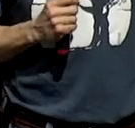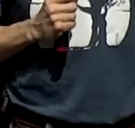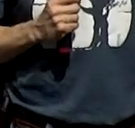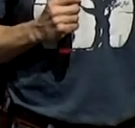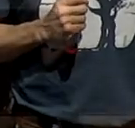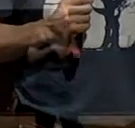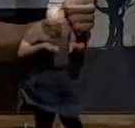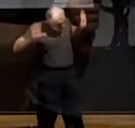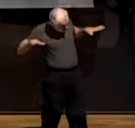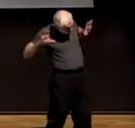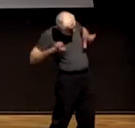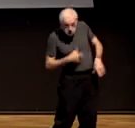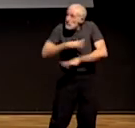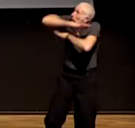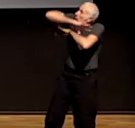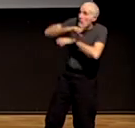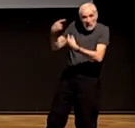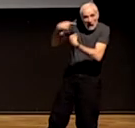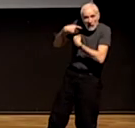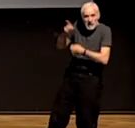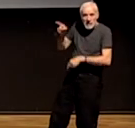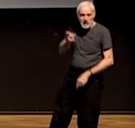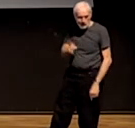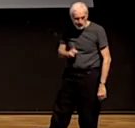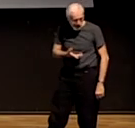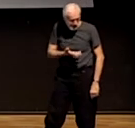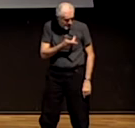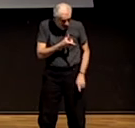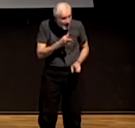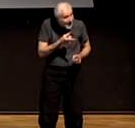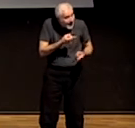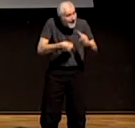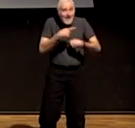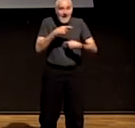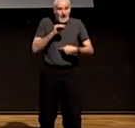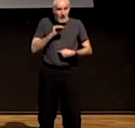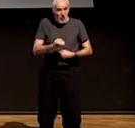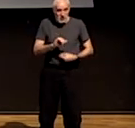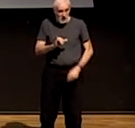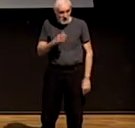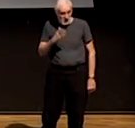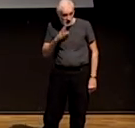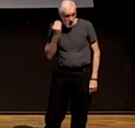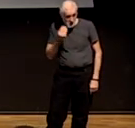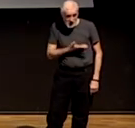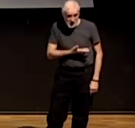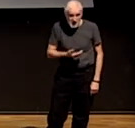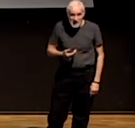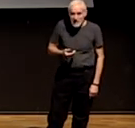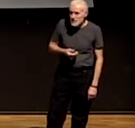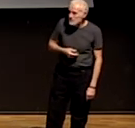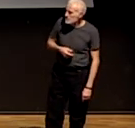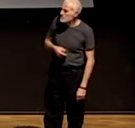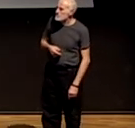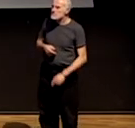pour ça bonsoir à vous j'ai une question par rapport aux yeux noirs d chouette